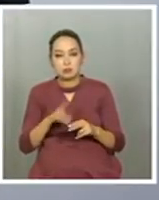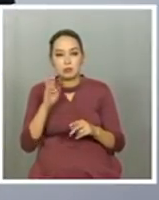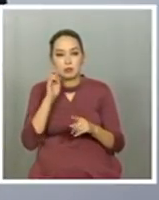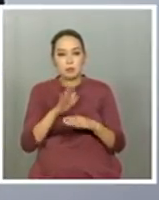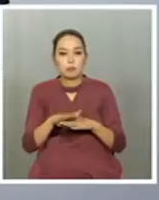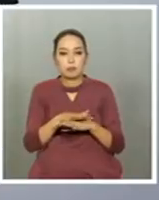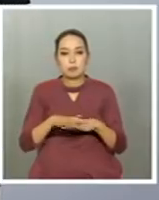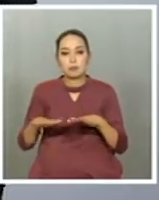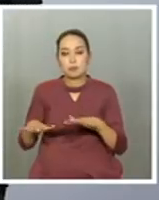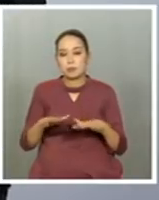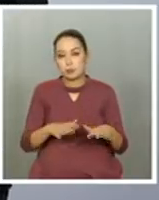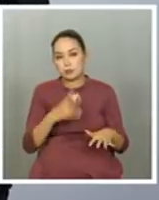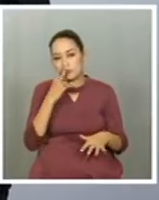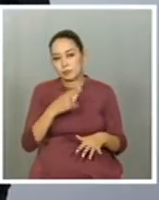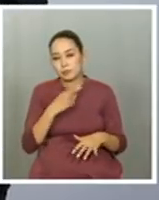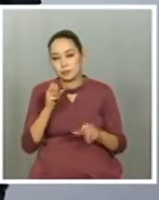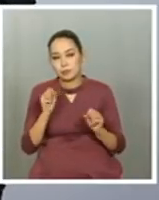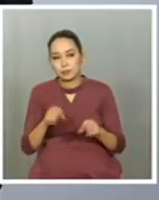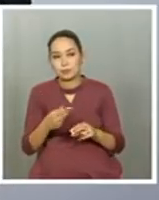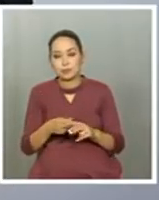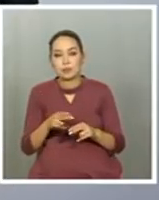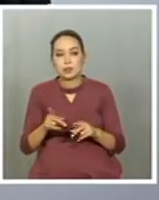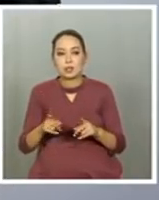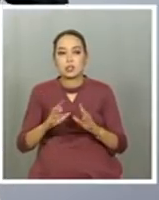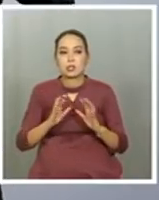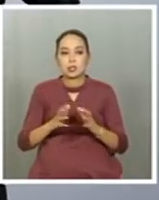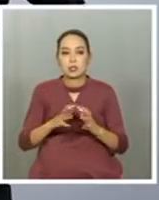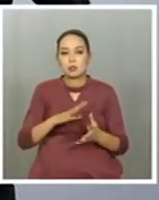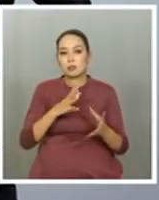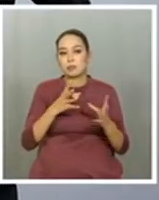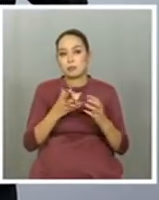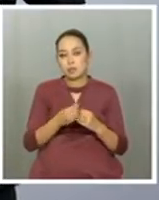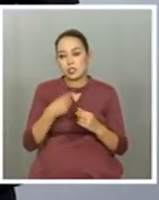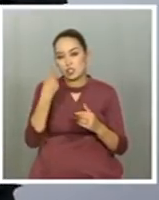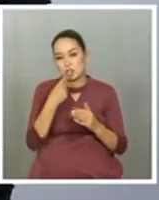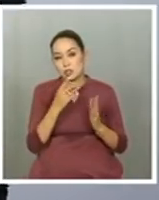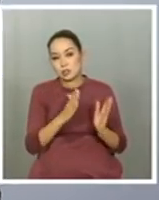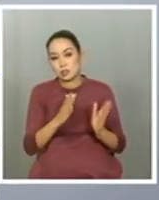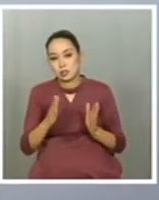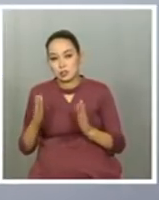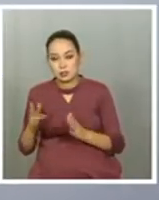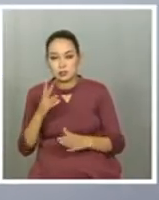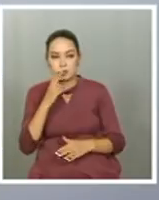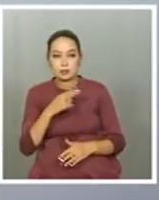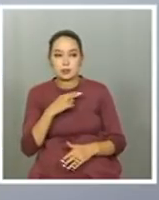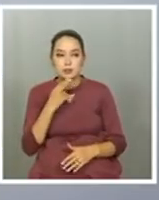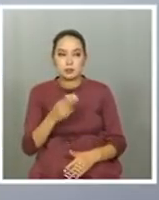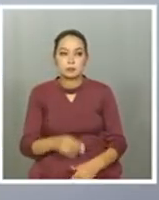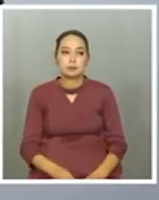енді осы географиялық кеңістіктің сатылары бойынша жеке-жеке тоқталып көрейік.